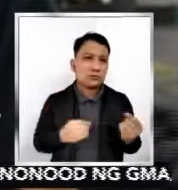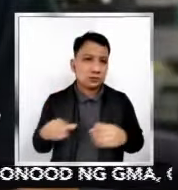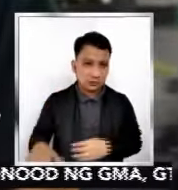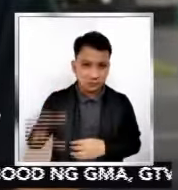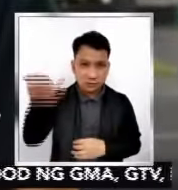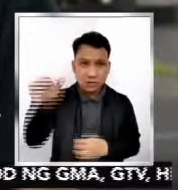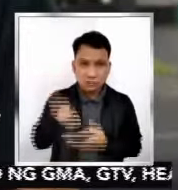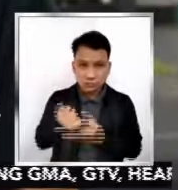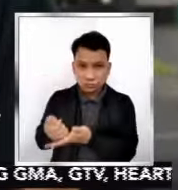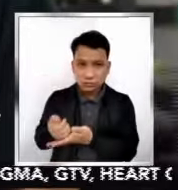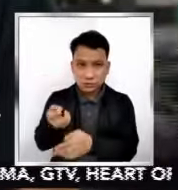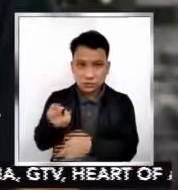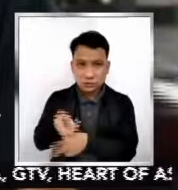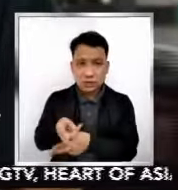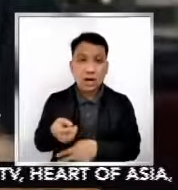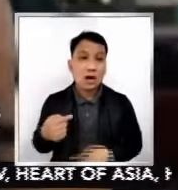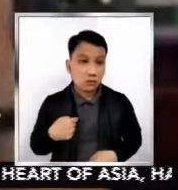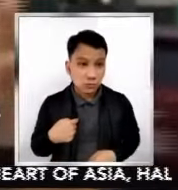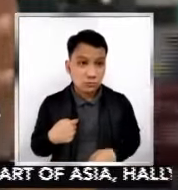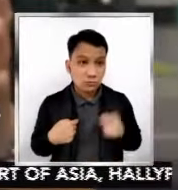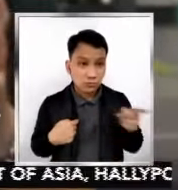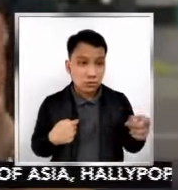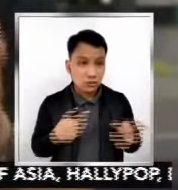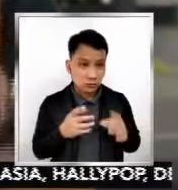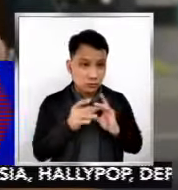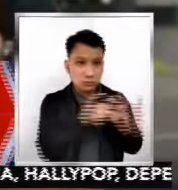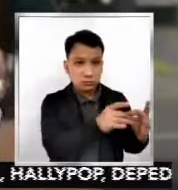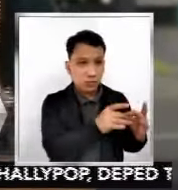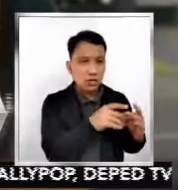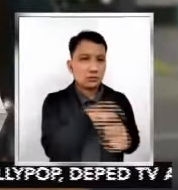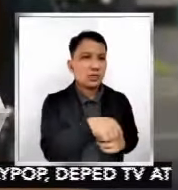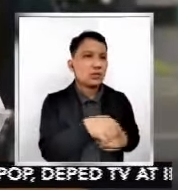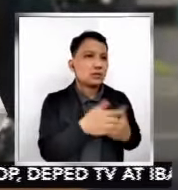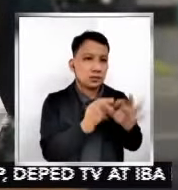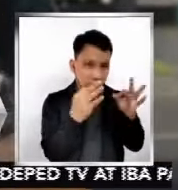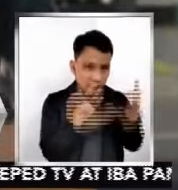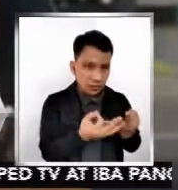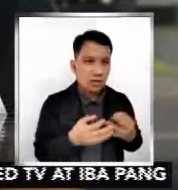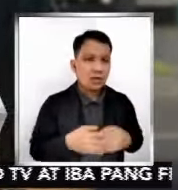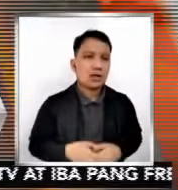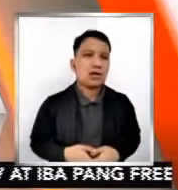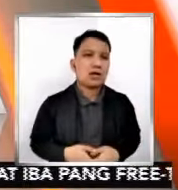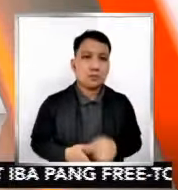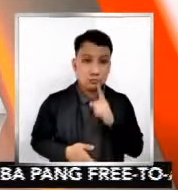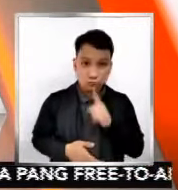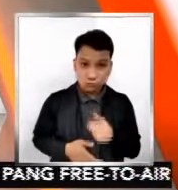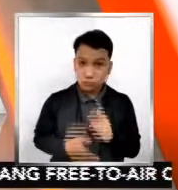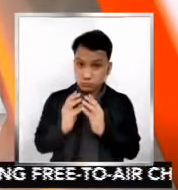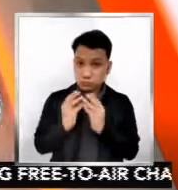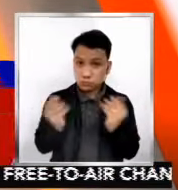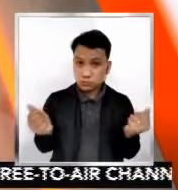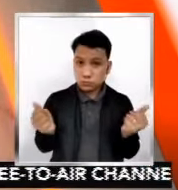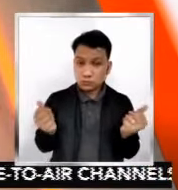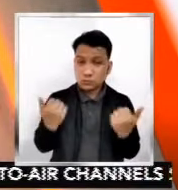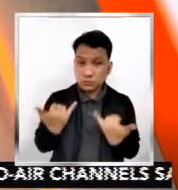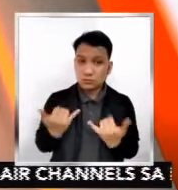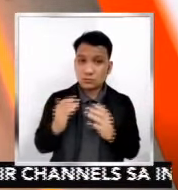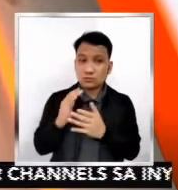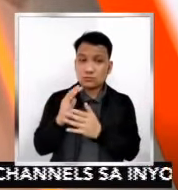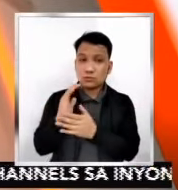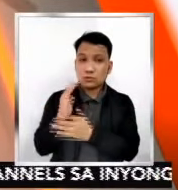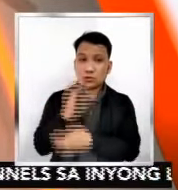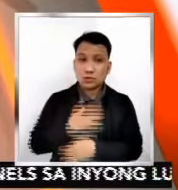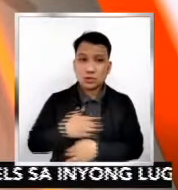nakipag-ugnayan sa kanyang pamilya to. At sinisiguro namin, masosolve po natin ang kasong ito. Ang Commission on Human